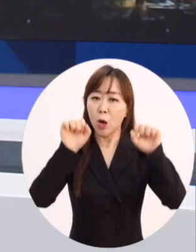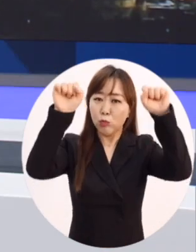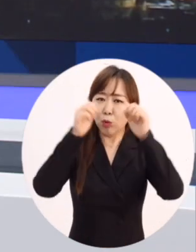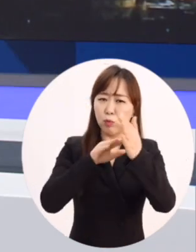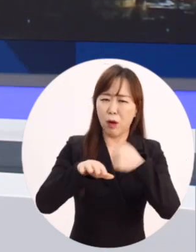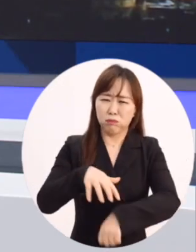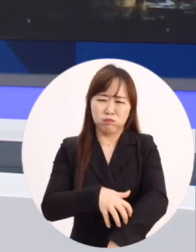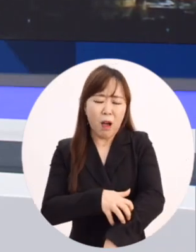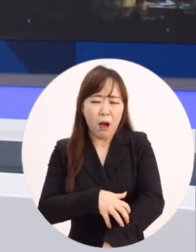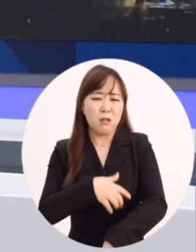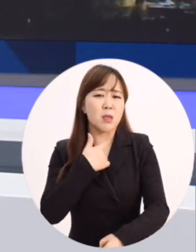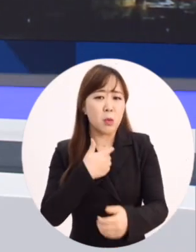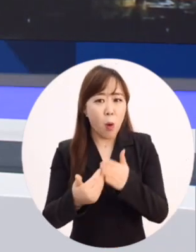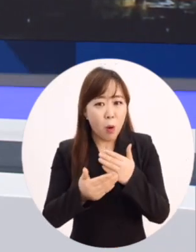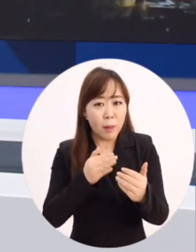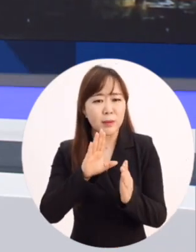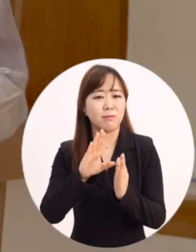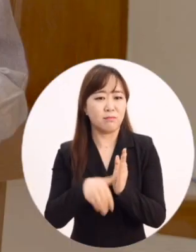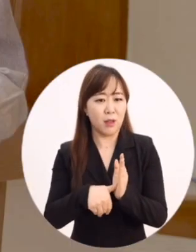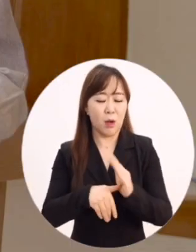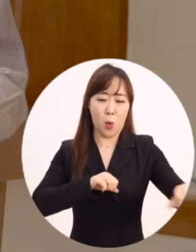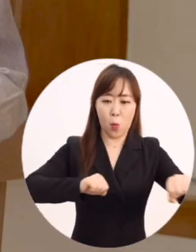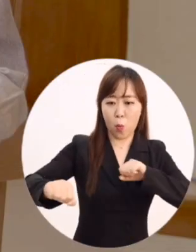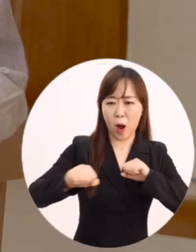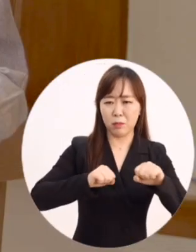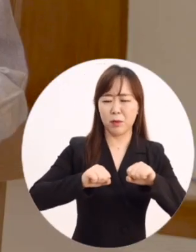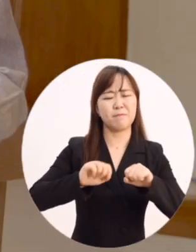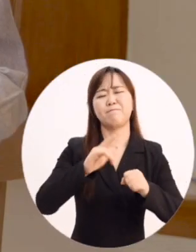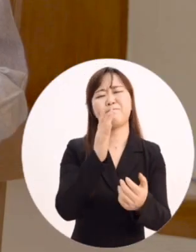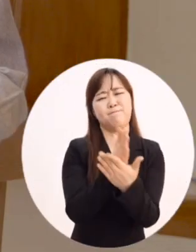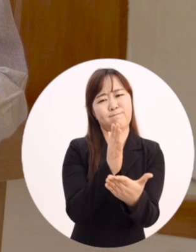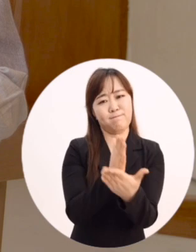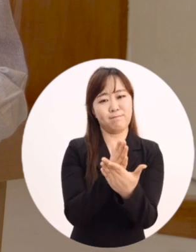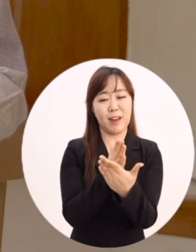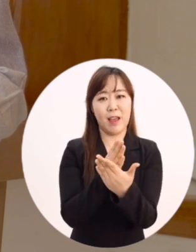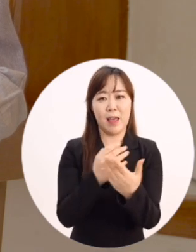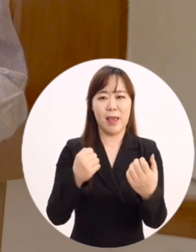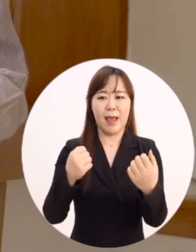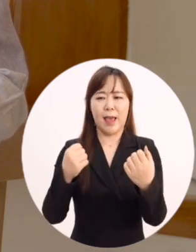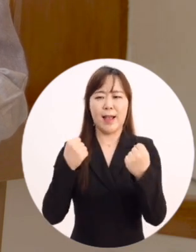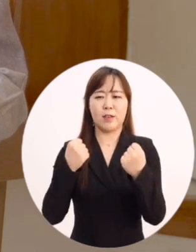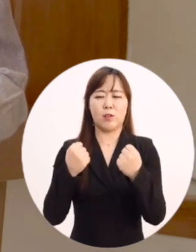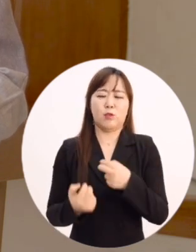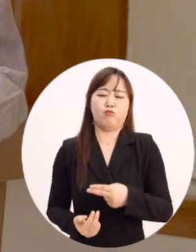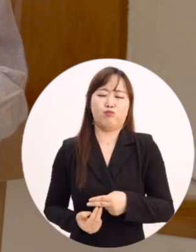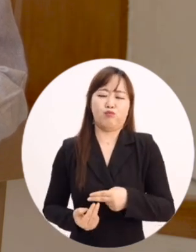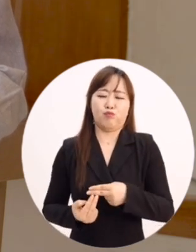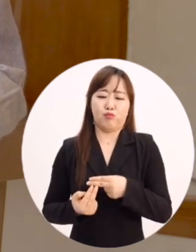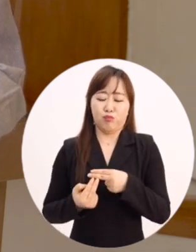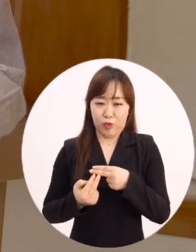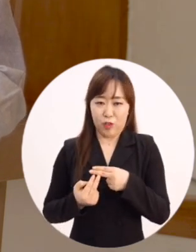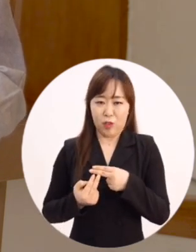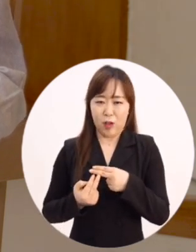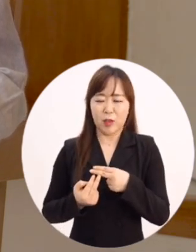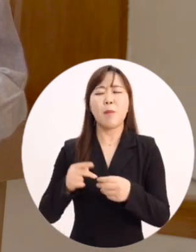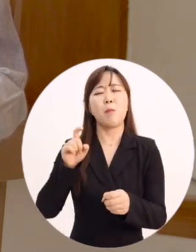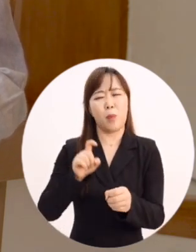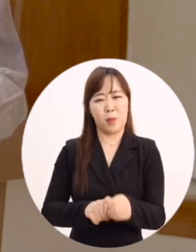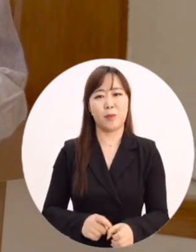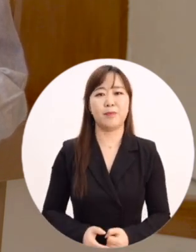이러한 운동 후 불쾌감을 경험하는 경우에는 활동을 피하고 에너지를 보존하는 것을 목표로 해야 합니다.